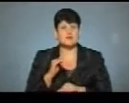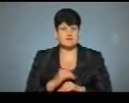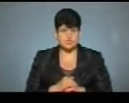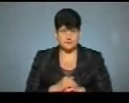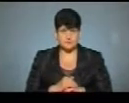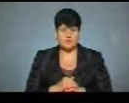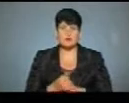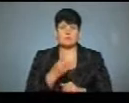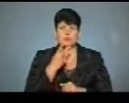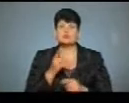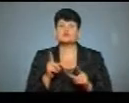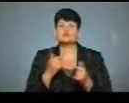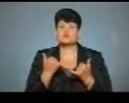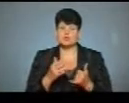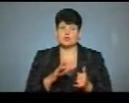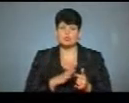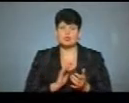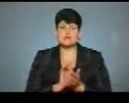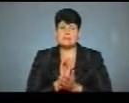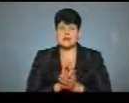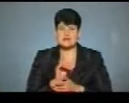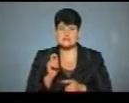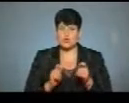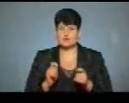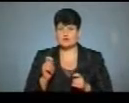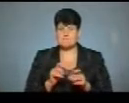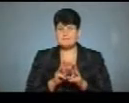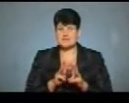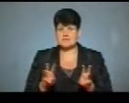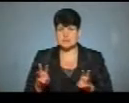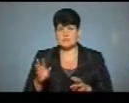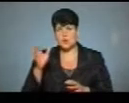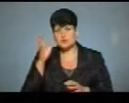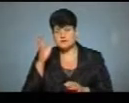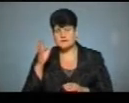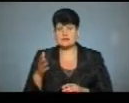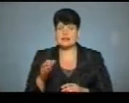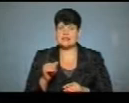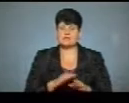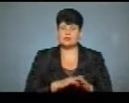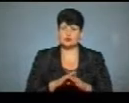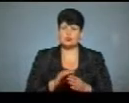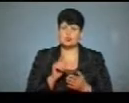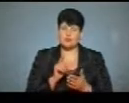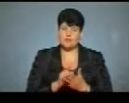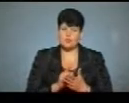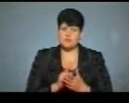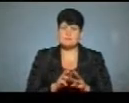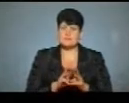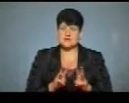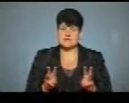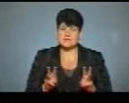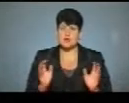подивимося, що сьогодні відбувалося на прес-конференції міністерки освіти та науки та виконуючої обов'язків